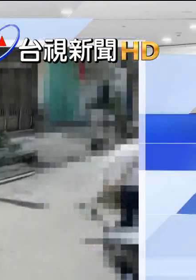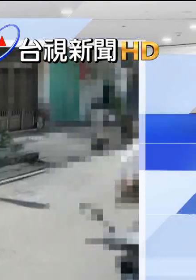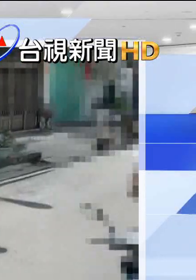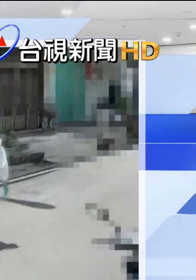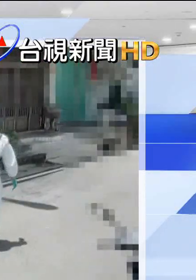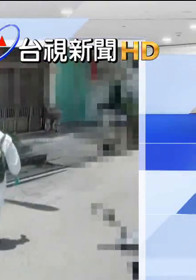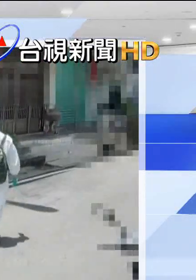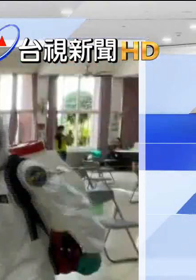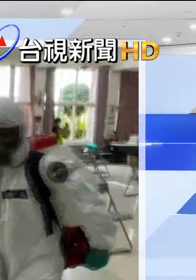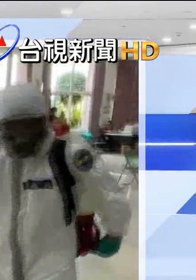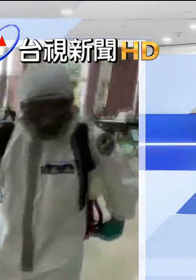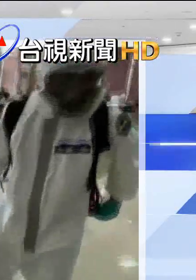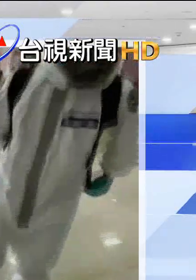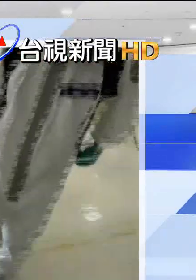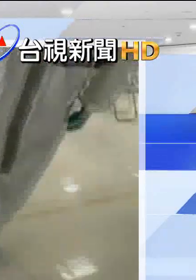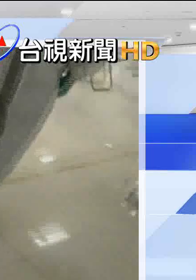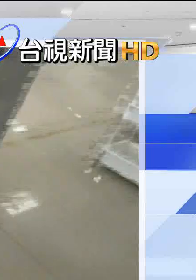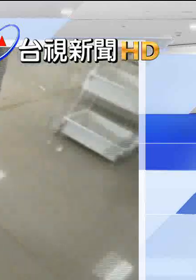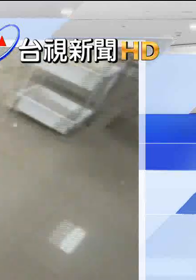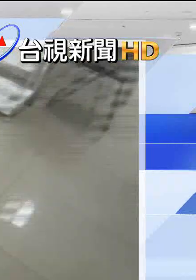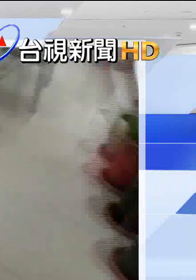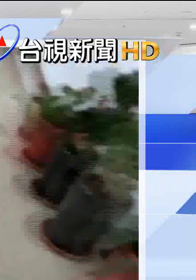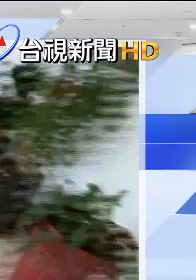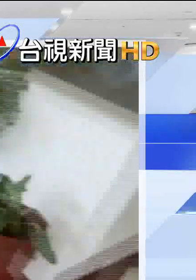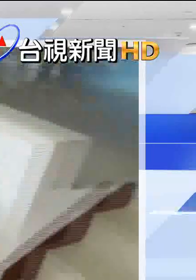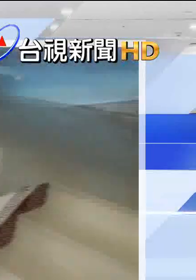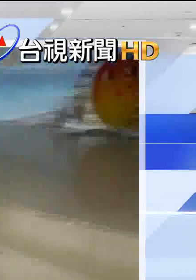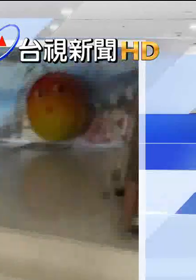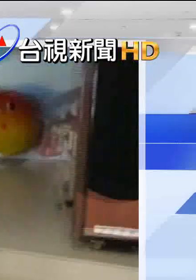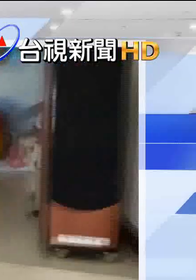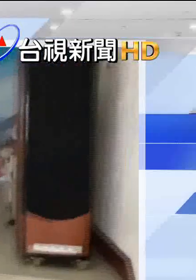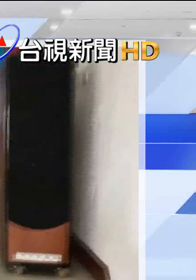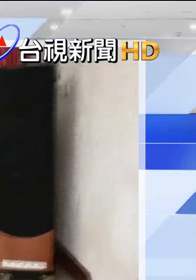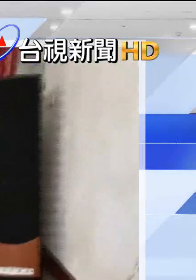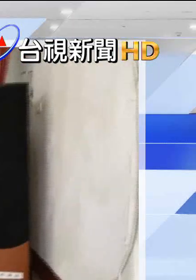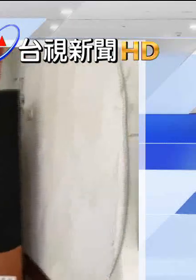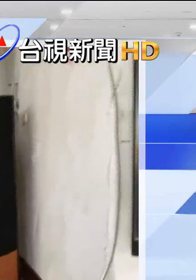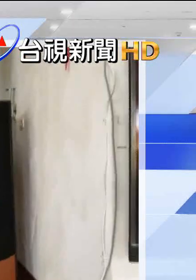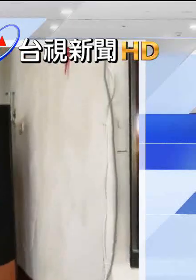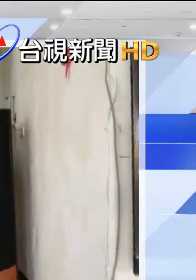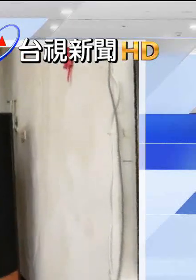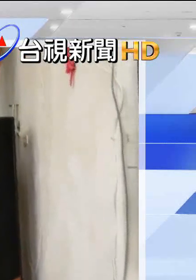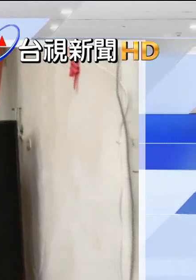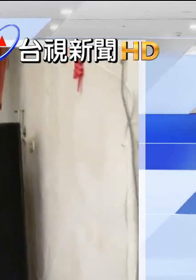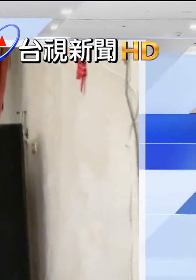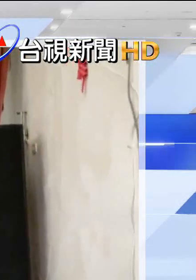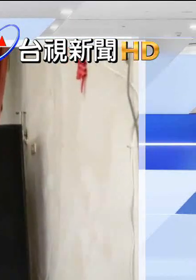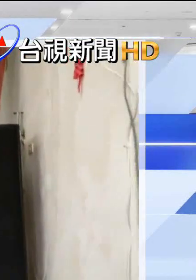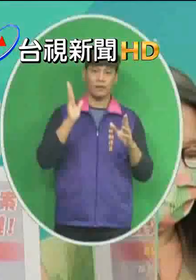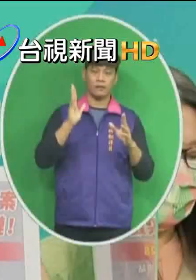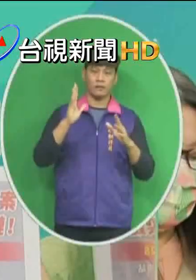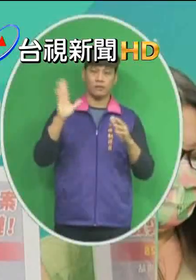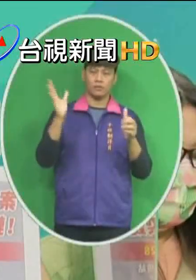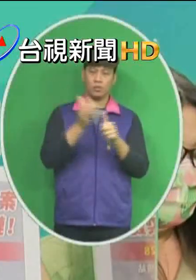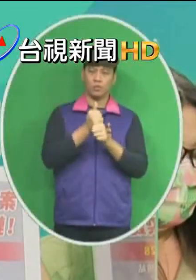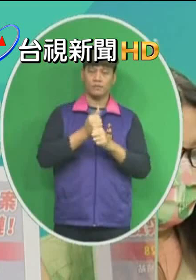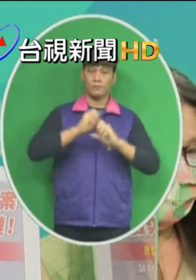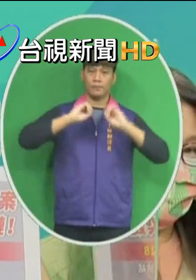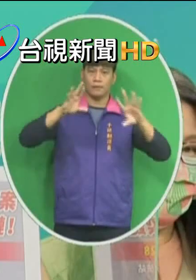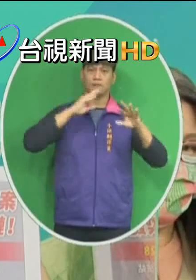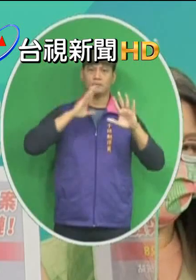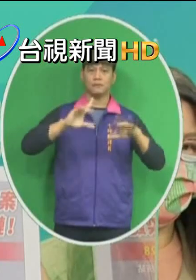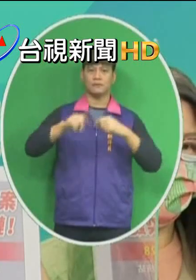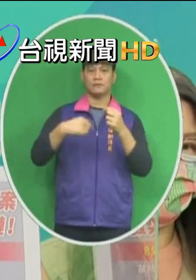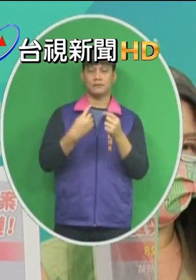征案，要针对六月初曾经进出过方山乡的活动者进行快筛，全力防范。 78例的